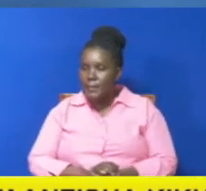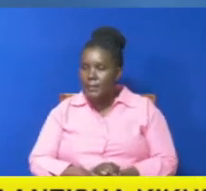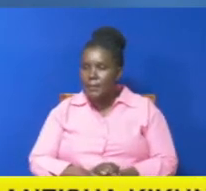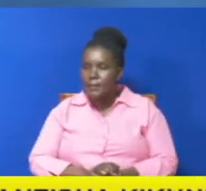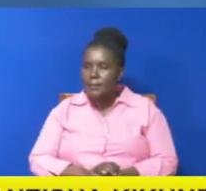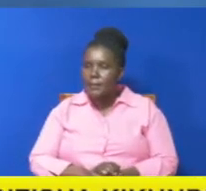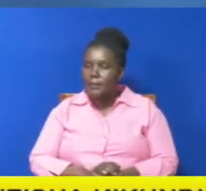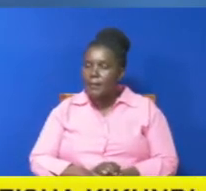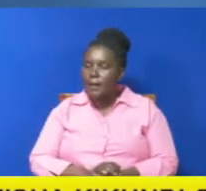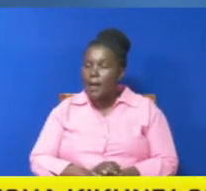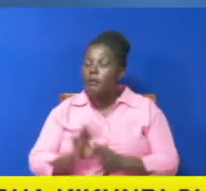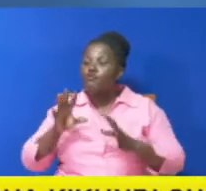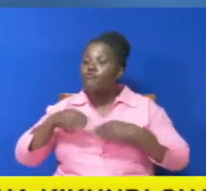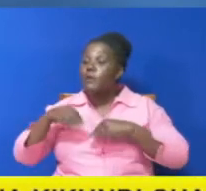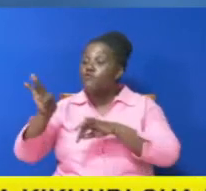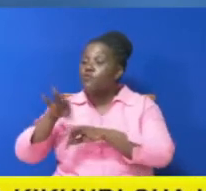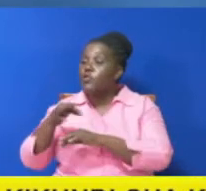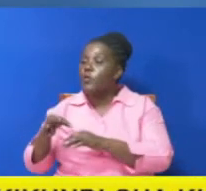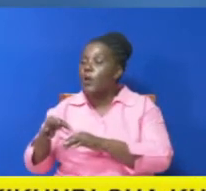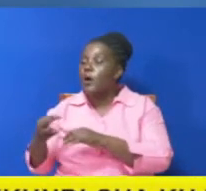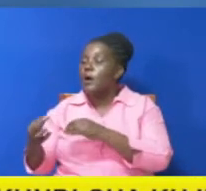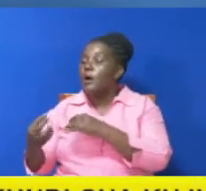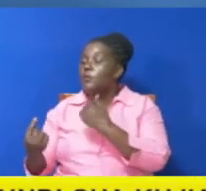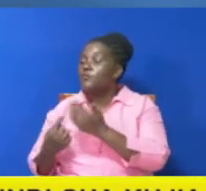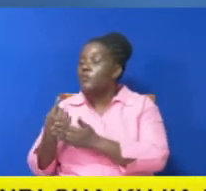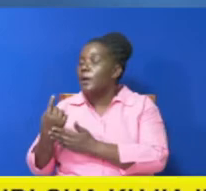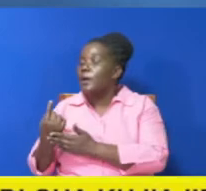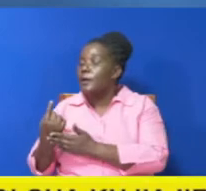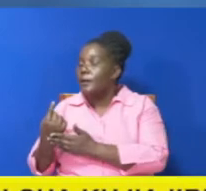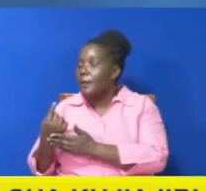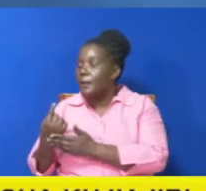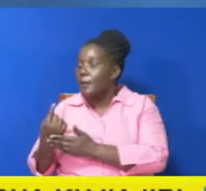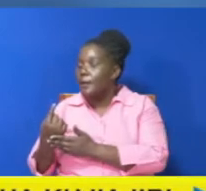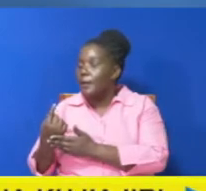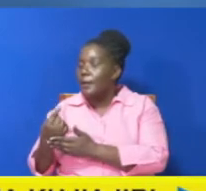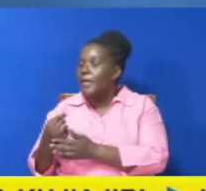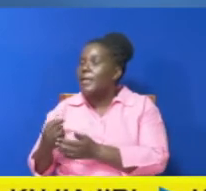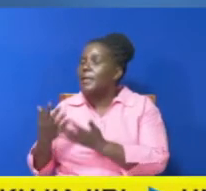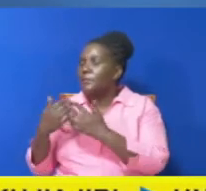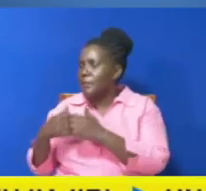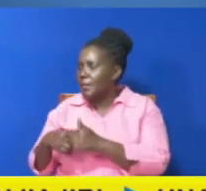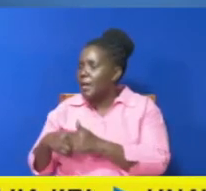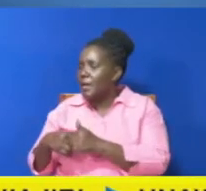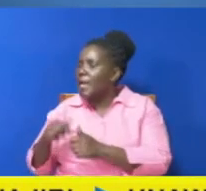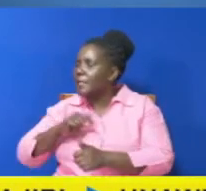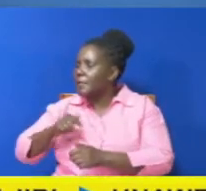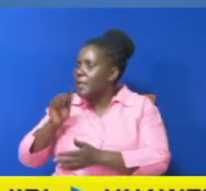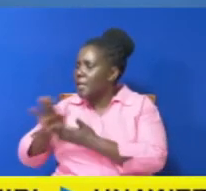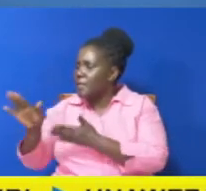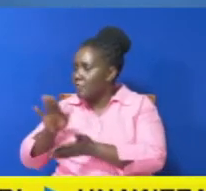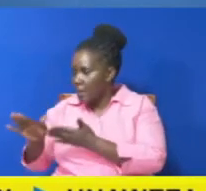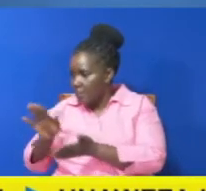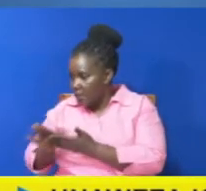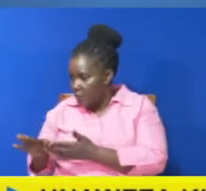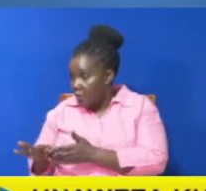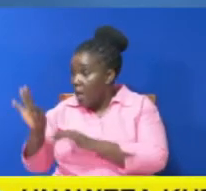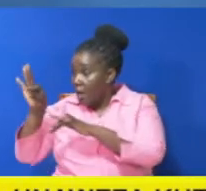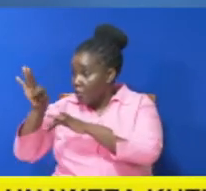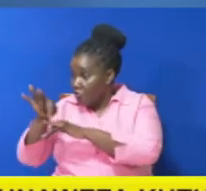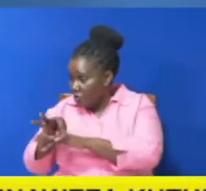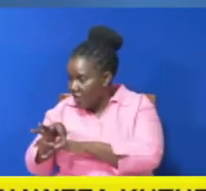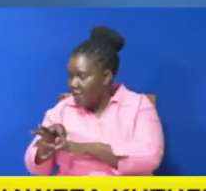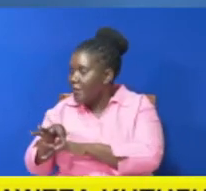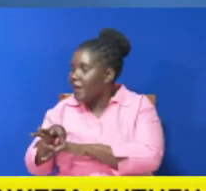ya dhiki ndio ilimpelekea akaingia kwenye tabia ambazo sizo. Lakini akaingia ndani akabadilika. Lakini kabla